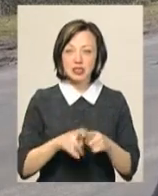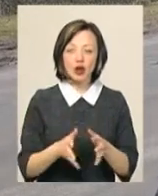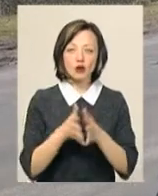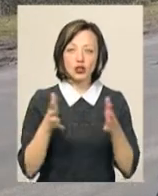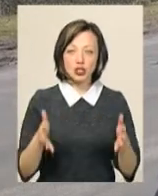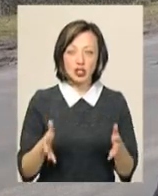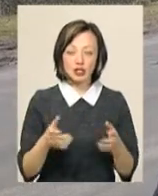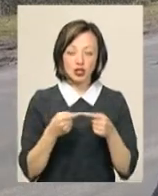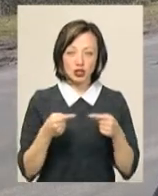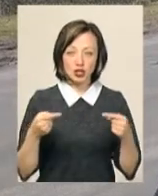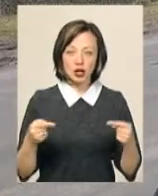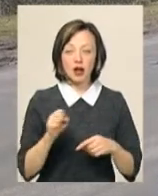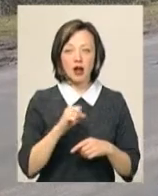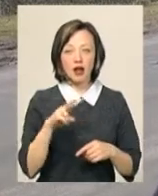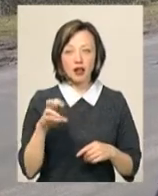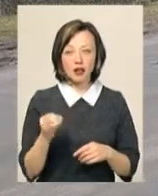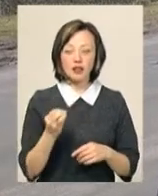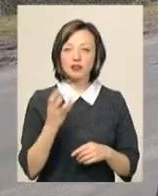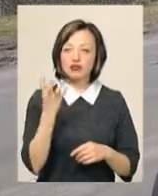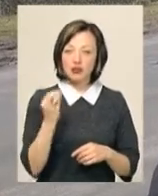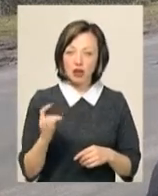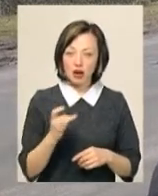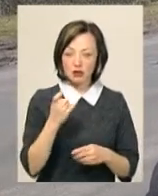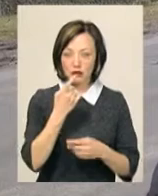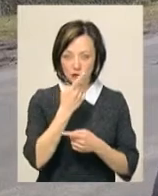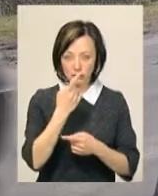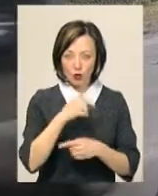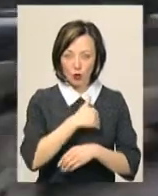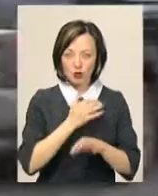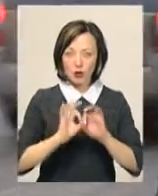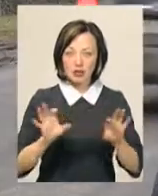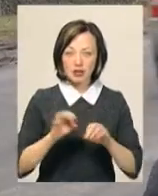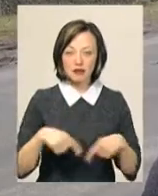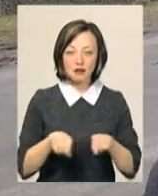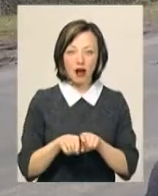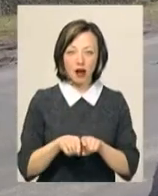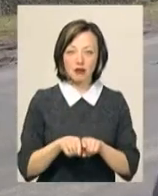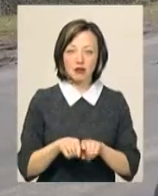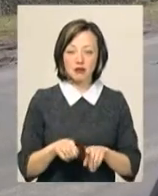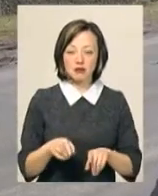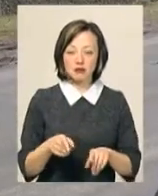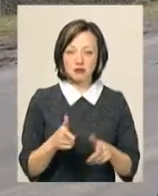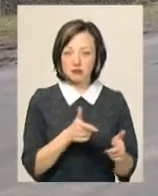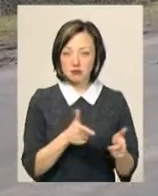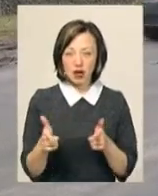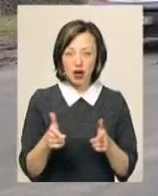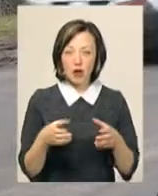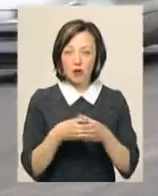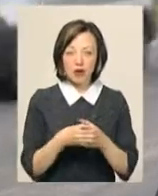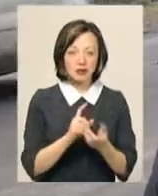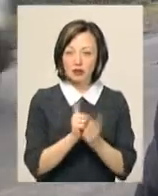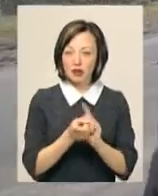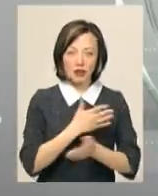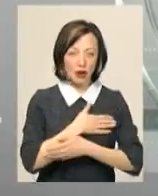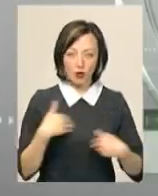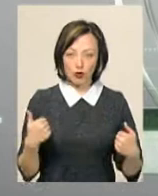розширення і все інше. Але ще раз хочу пояснити, що так кардинально громада змінювати ситуацію